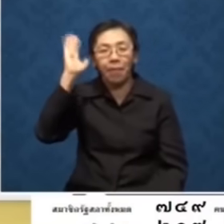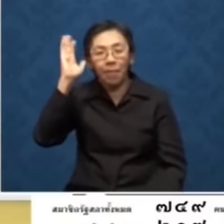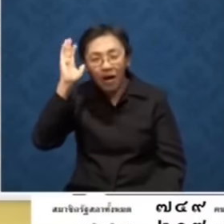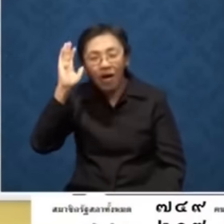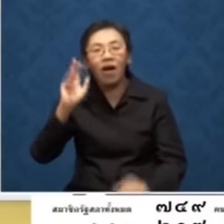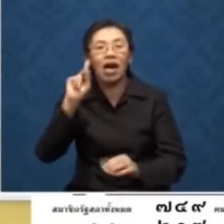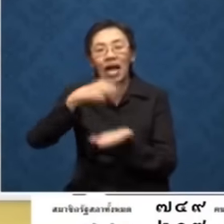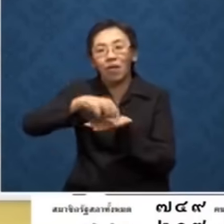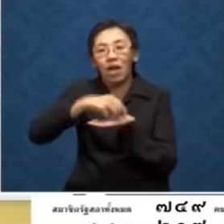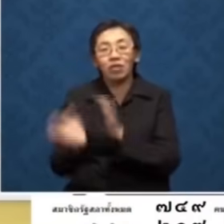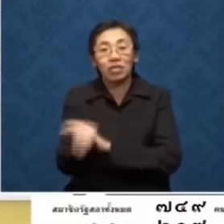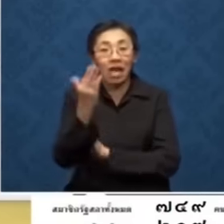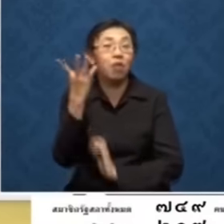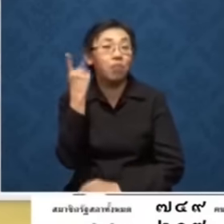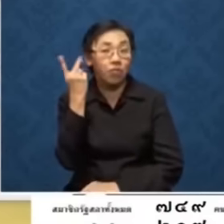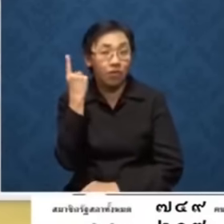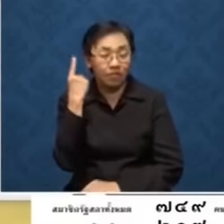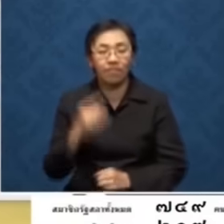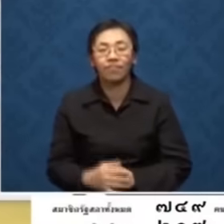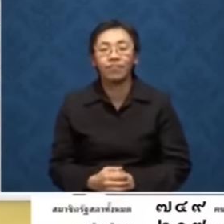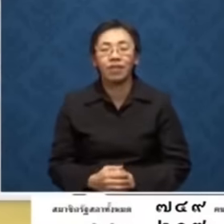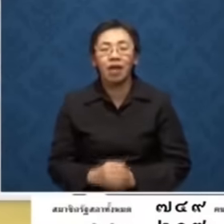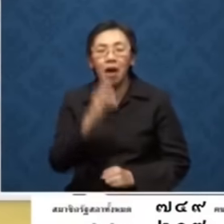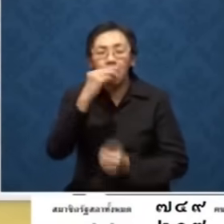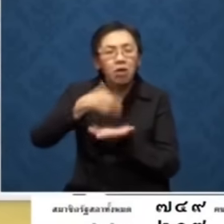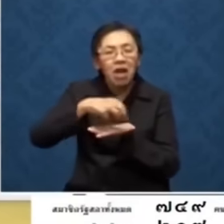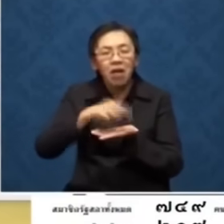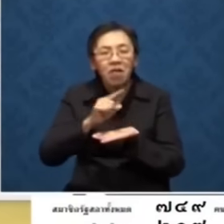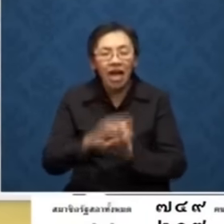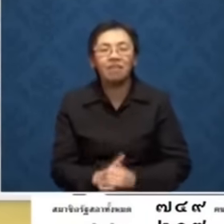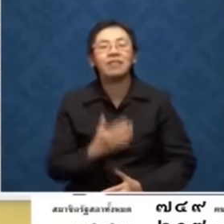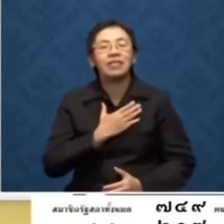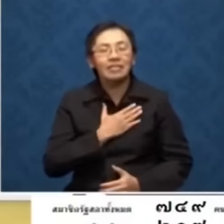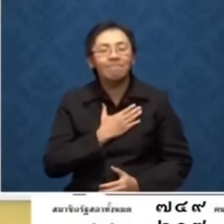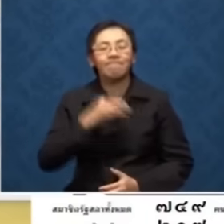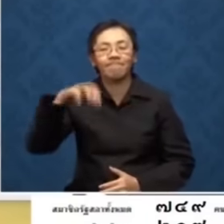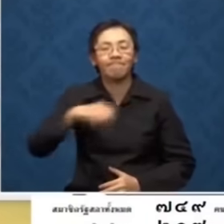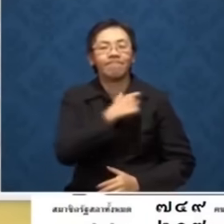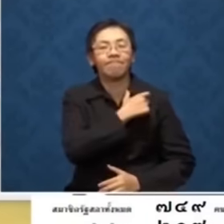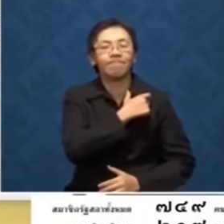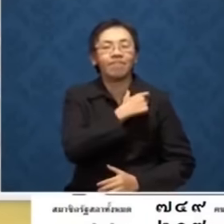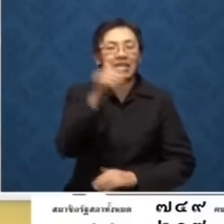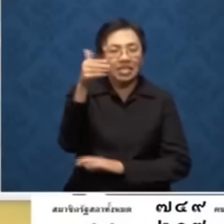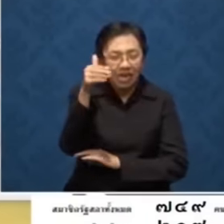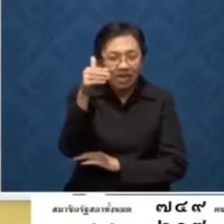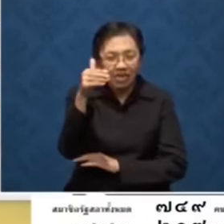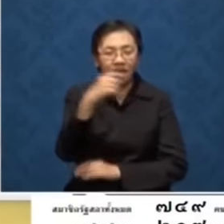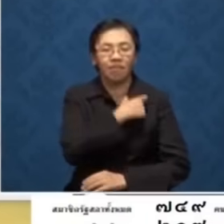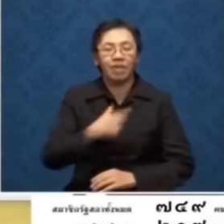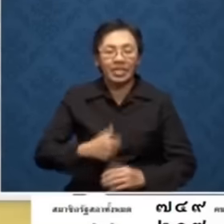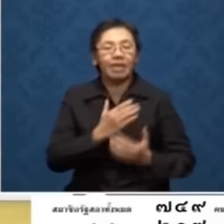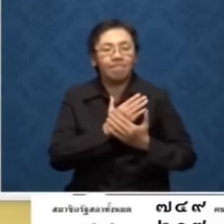ช้านี้เมื่อวานก็ประกาศอย่างชัดเจนว่ามีความจงรักภักดีต่อชาติสถาบันพระมหากษั